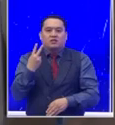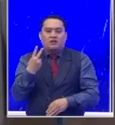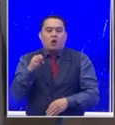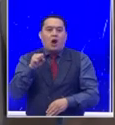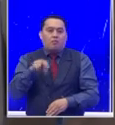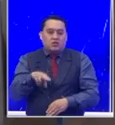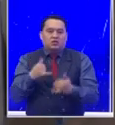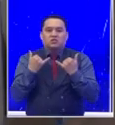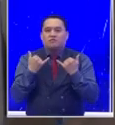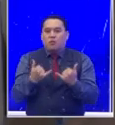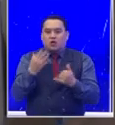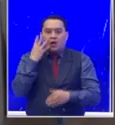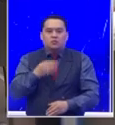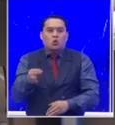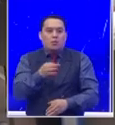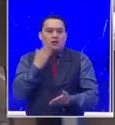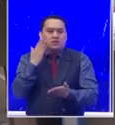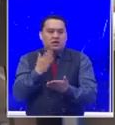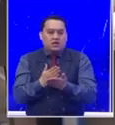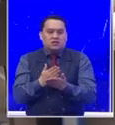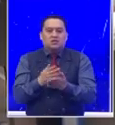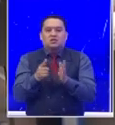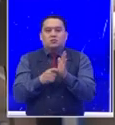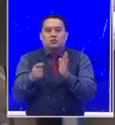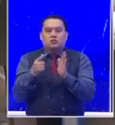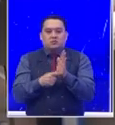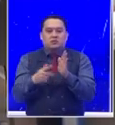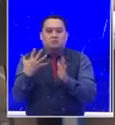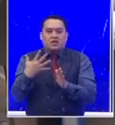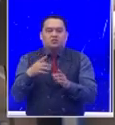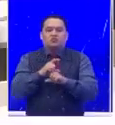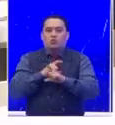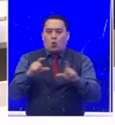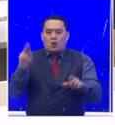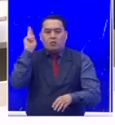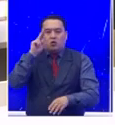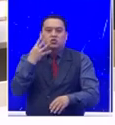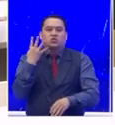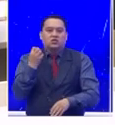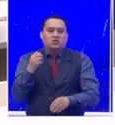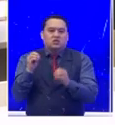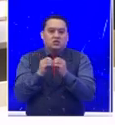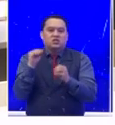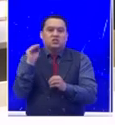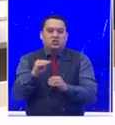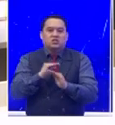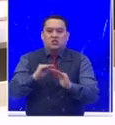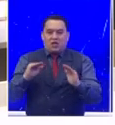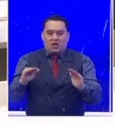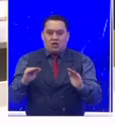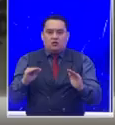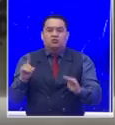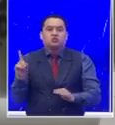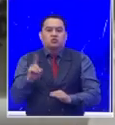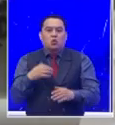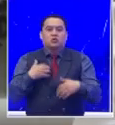апреля. На сегодня в Алматинской области имеется 775 школ, в которых обучаются 410 тысяч детей. И несмотря